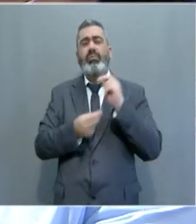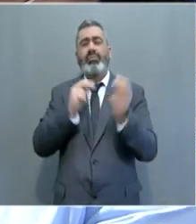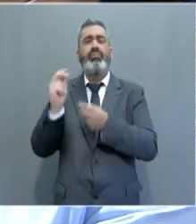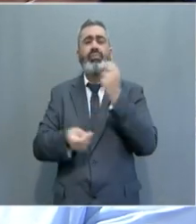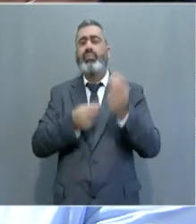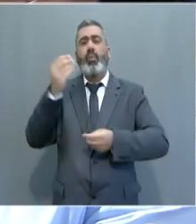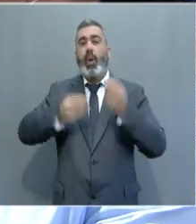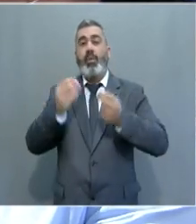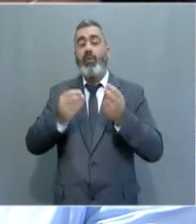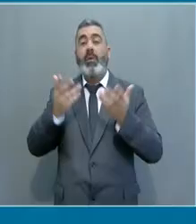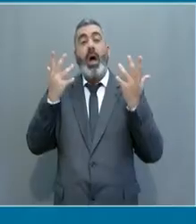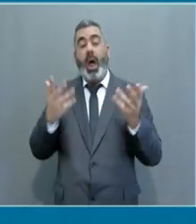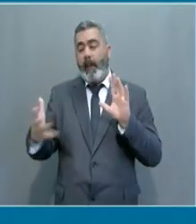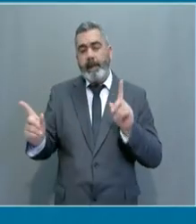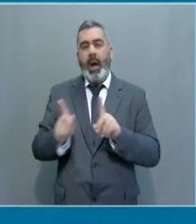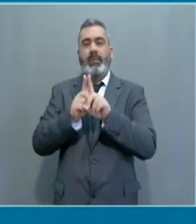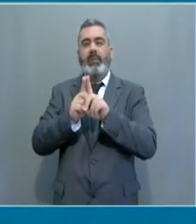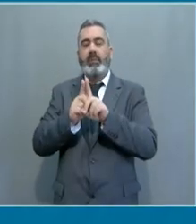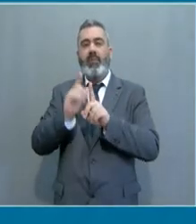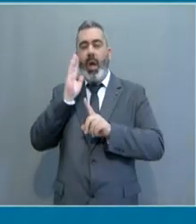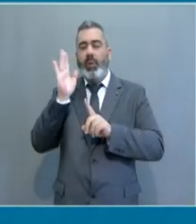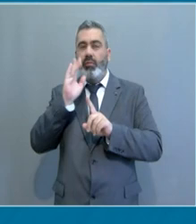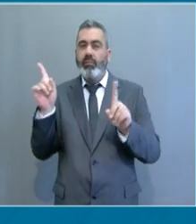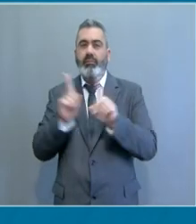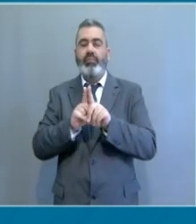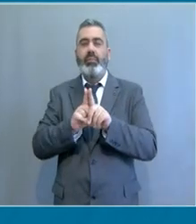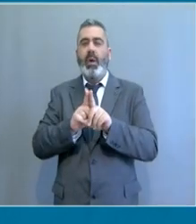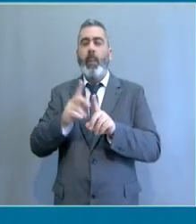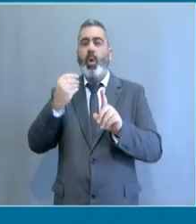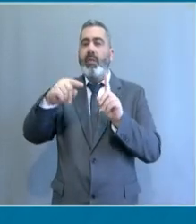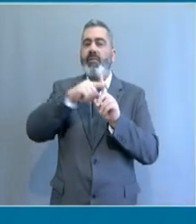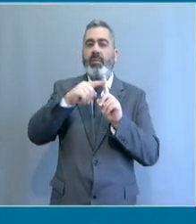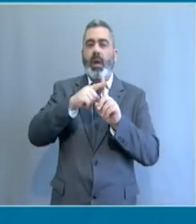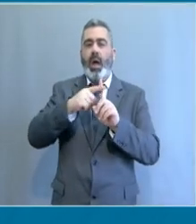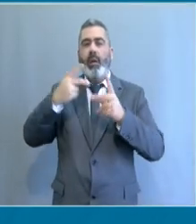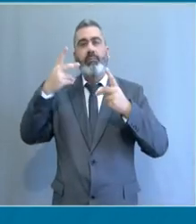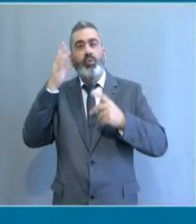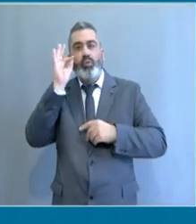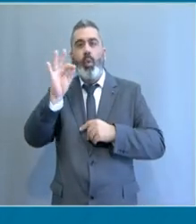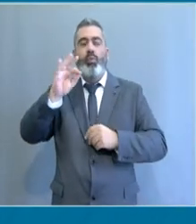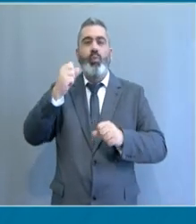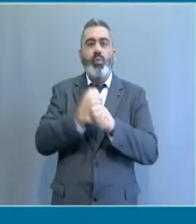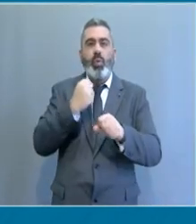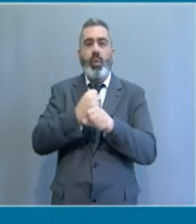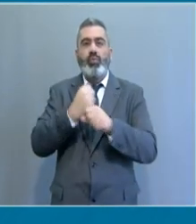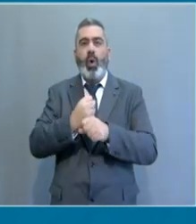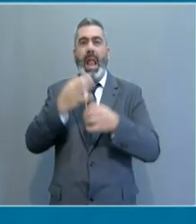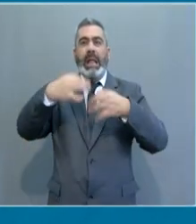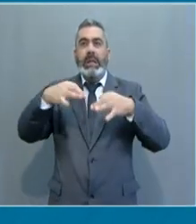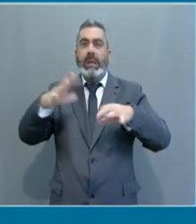challenges, but we always approached things with frankness and positive attitude and thus found